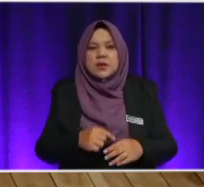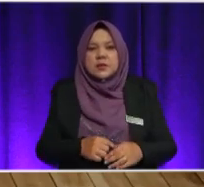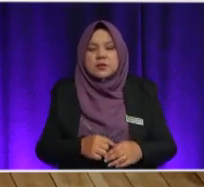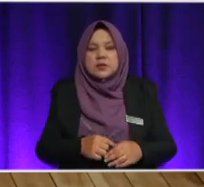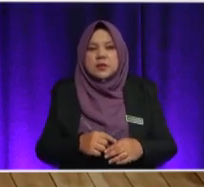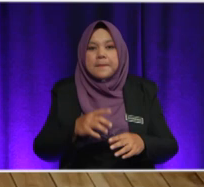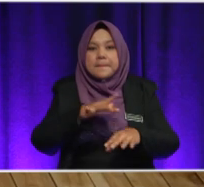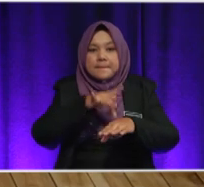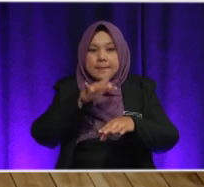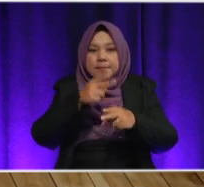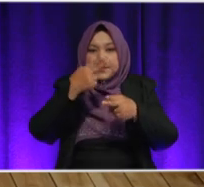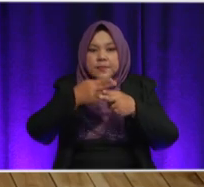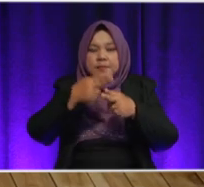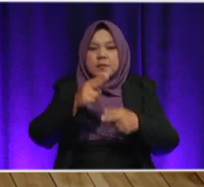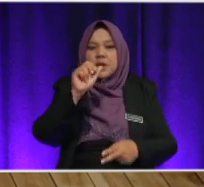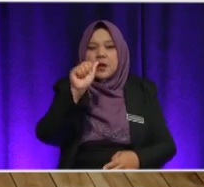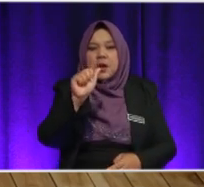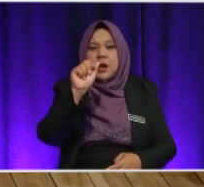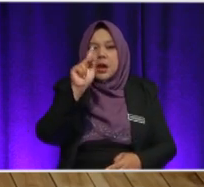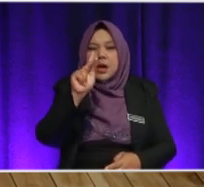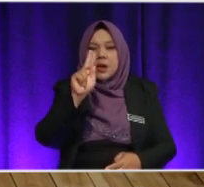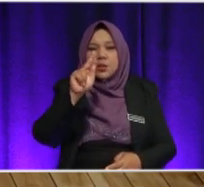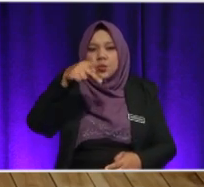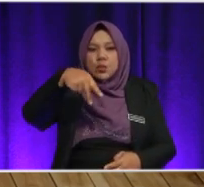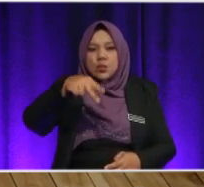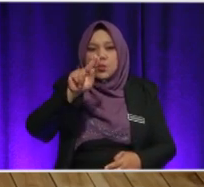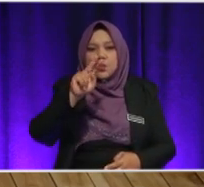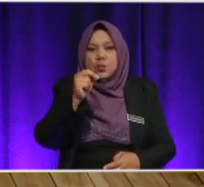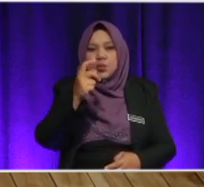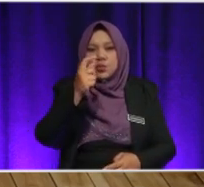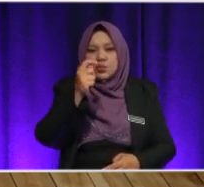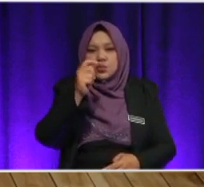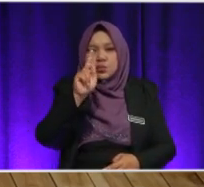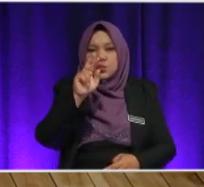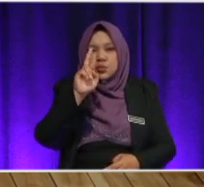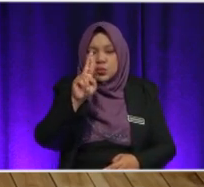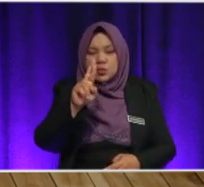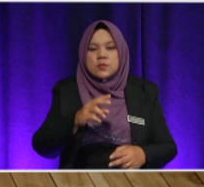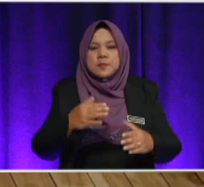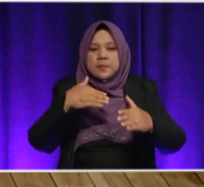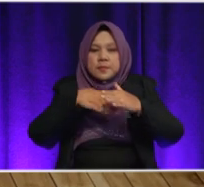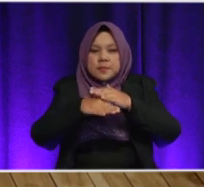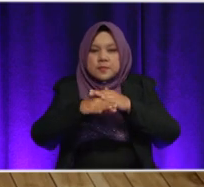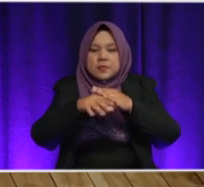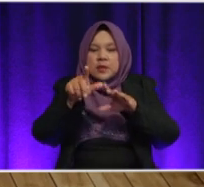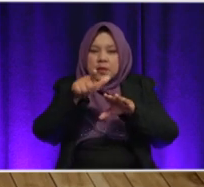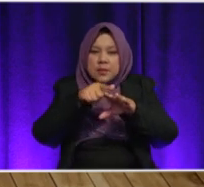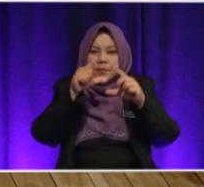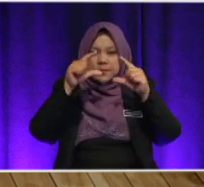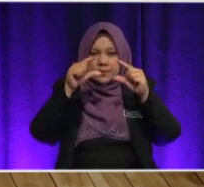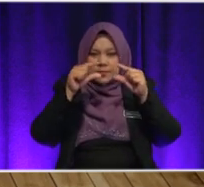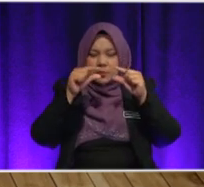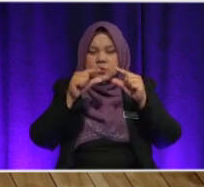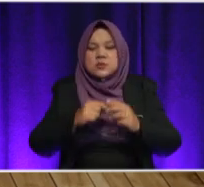akupuntur atau dan kemudian dimasukkan secara perlahan dan lembut Kenapa kita cucuk belahan